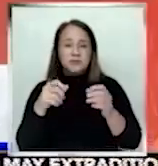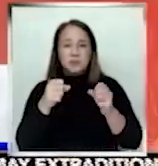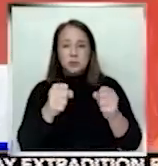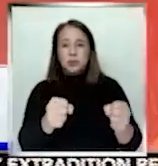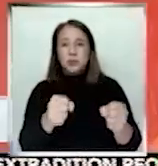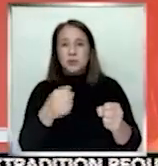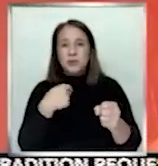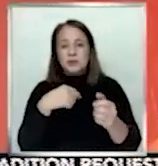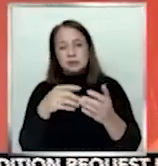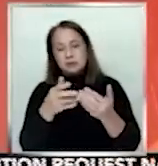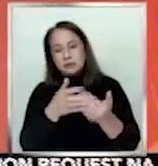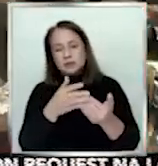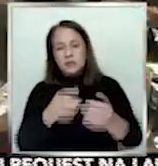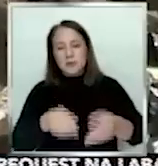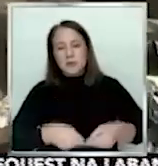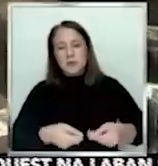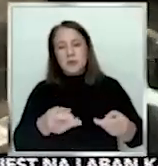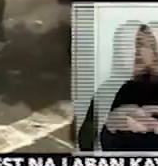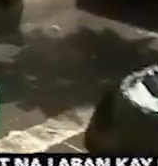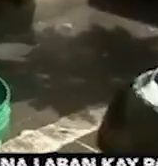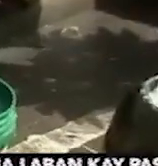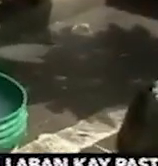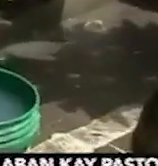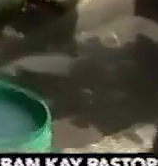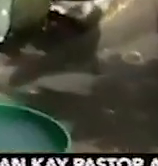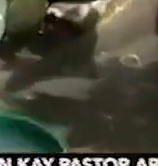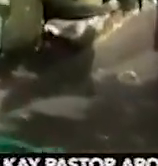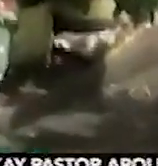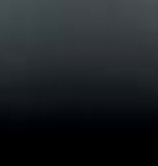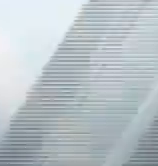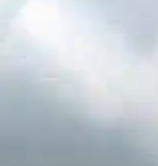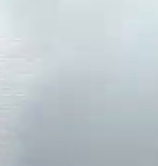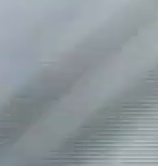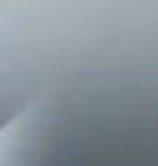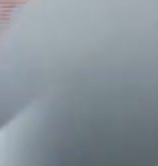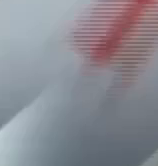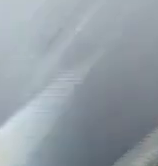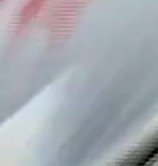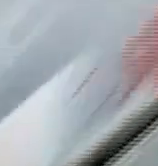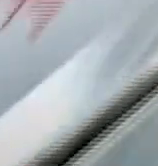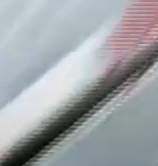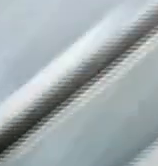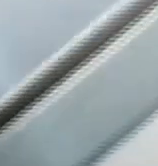ngayon. Bernadette Reyes, Nakatutok, 24 Oras.